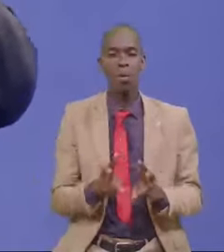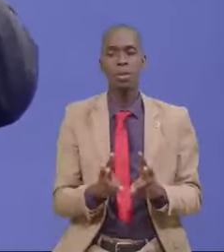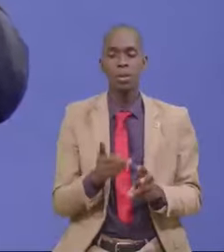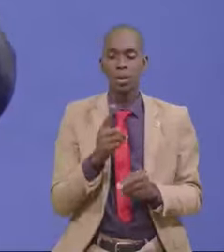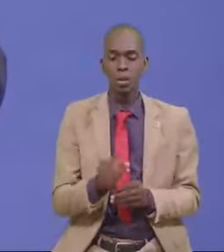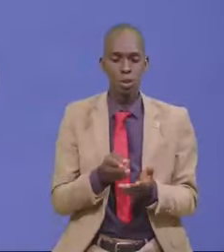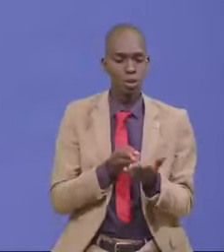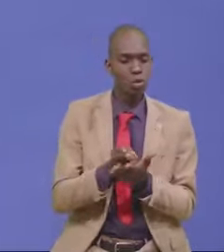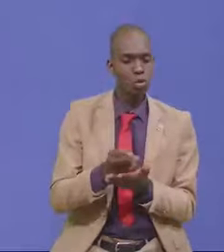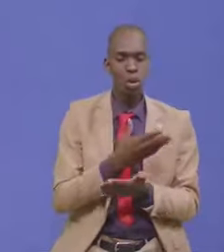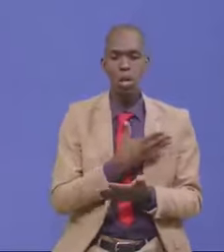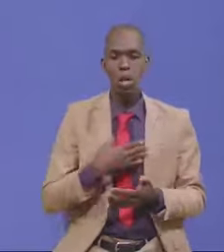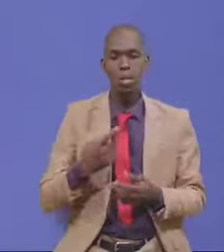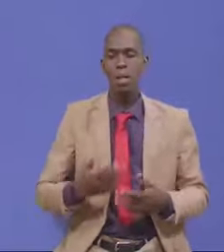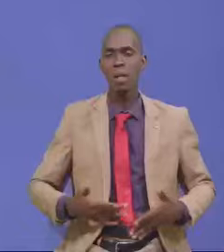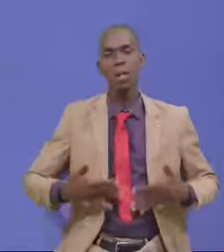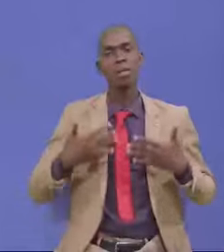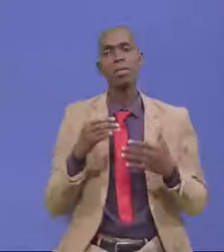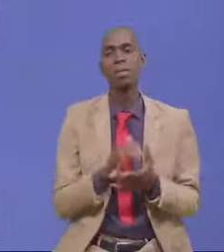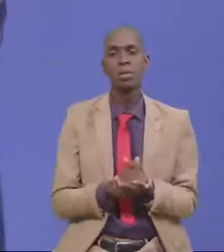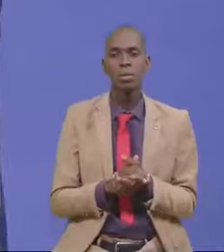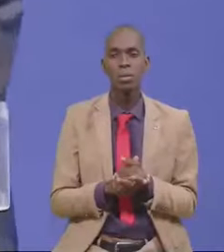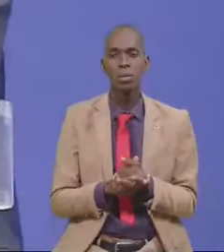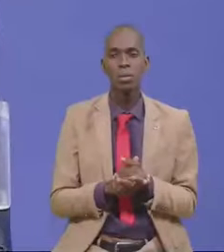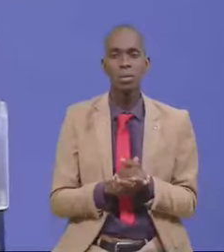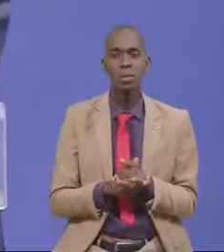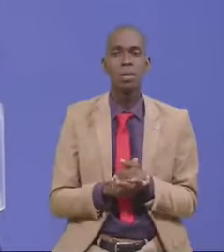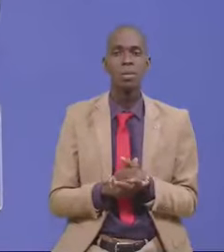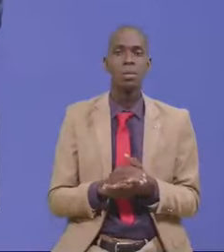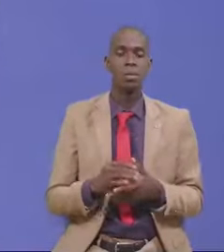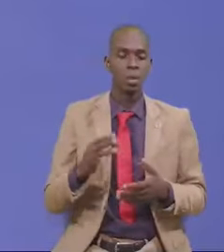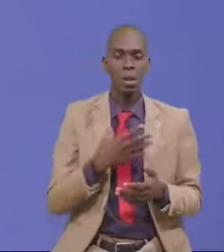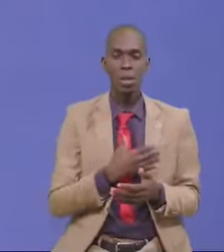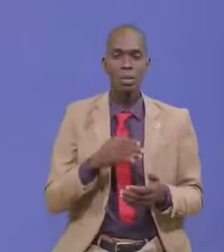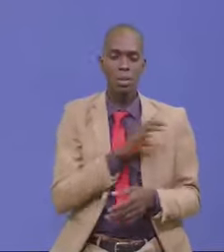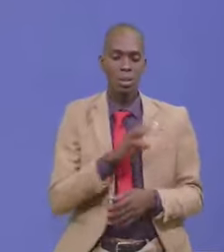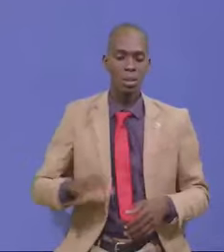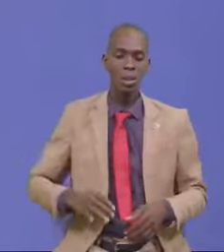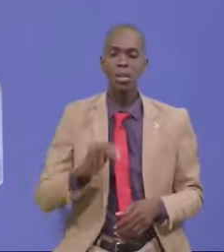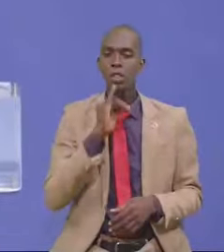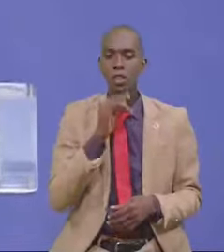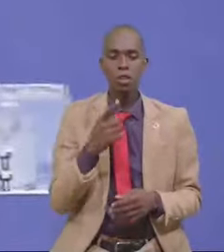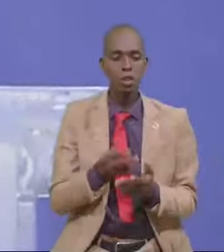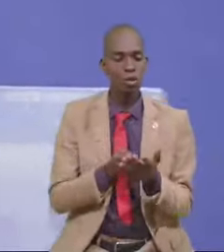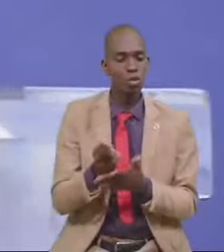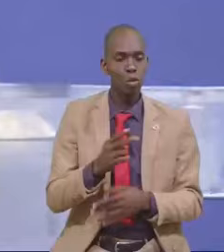la vie. Christ est la vérité personnifiée.